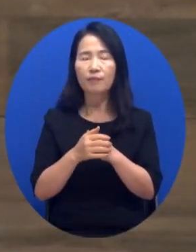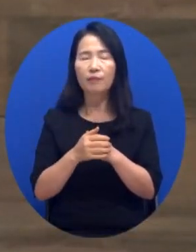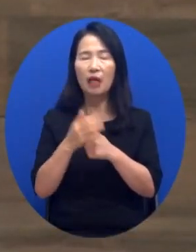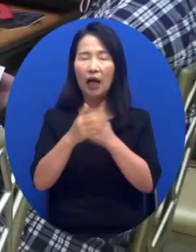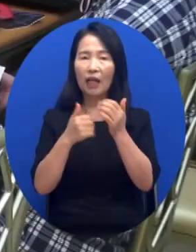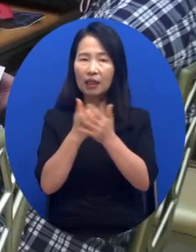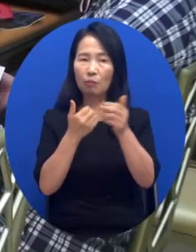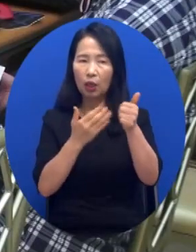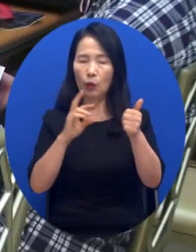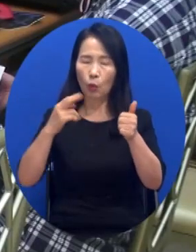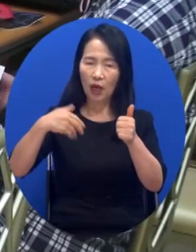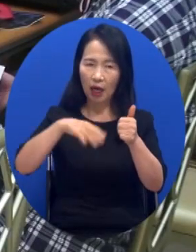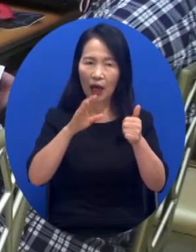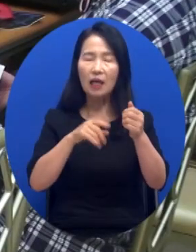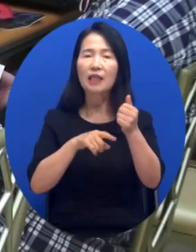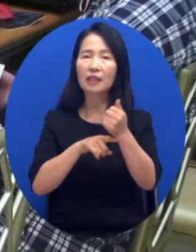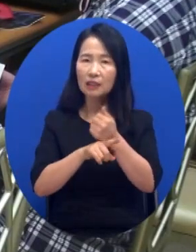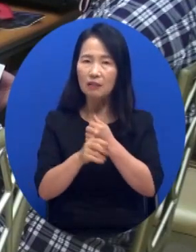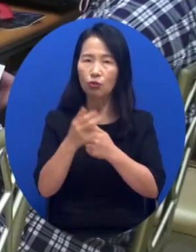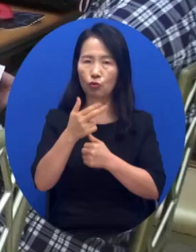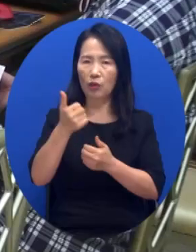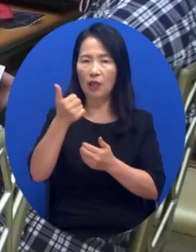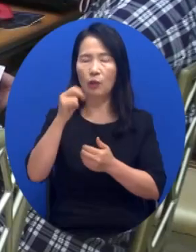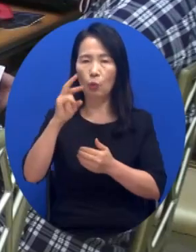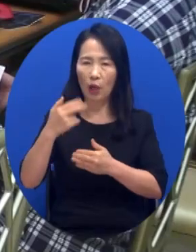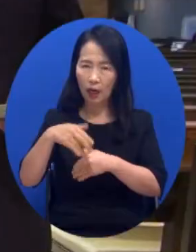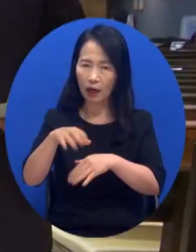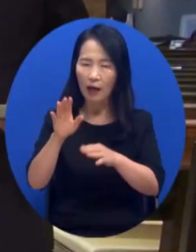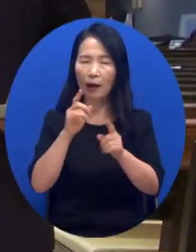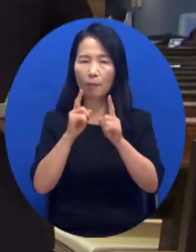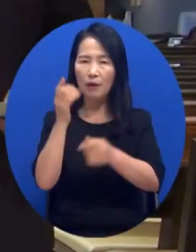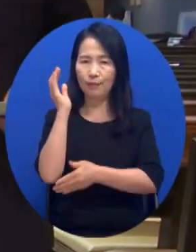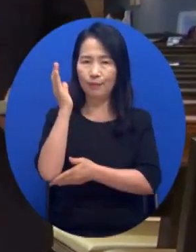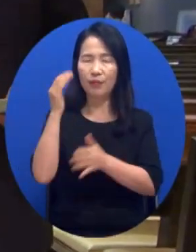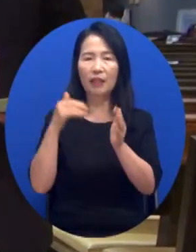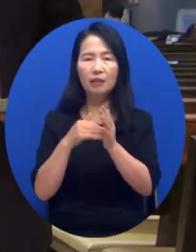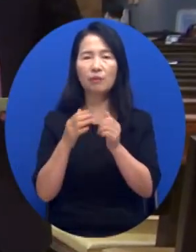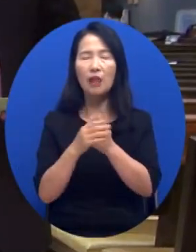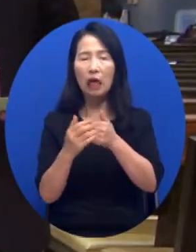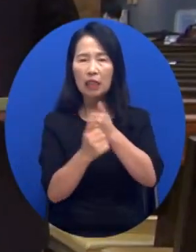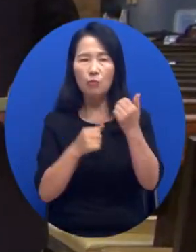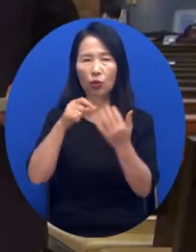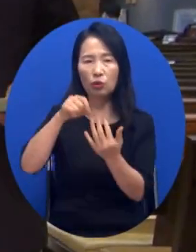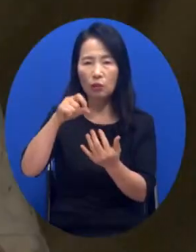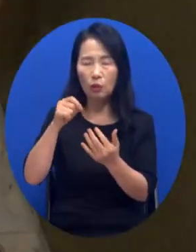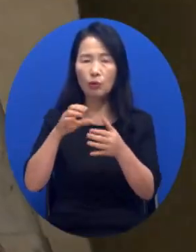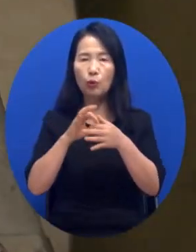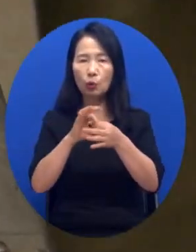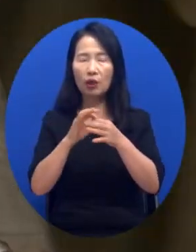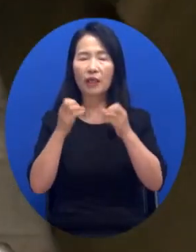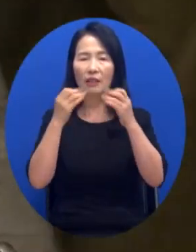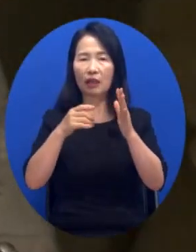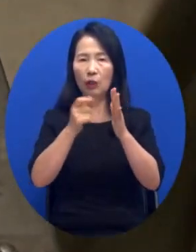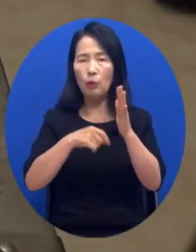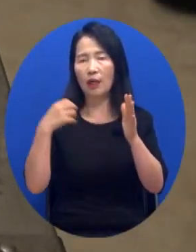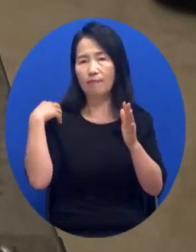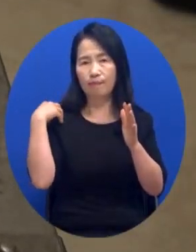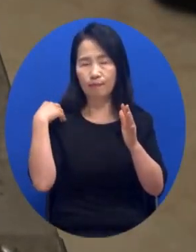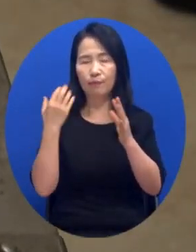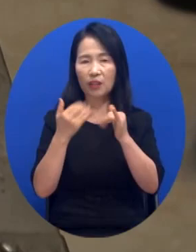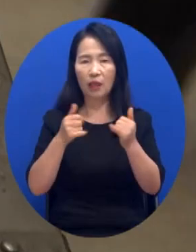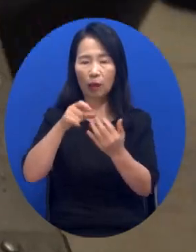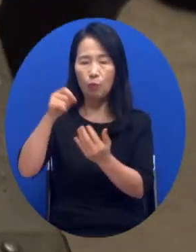돌아가라는 신호라며 주께로 돌이키자고 전했습니다. 총회에서는 임원 선거를 통해 새로 교단을 이끌어갈 인물들을